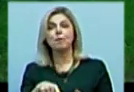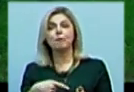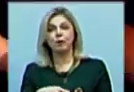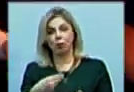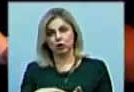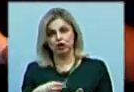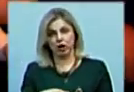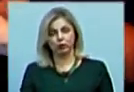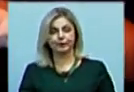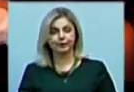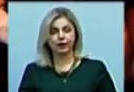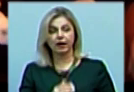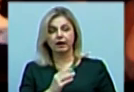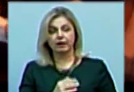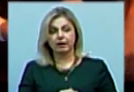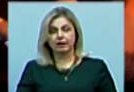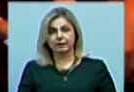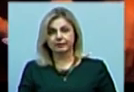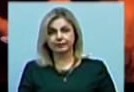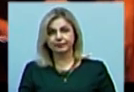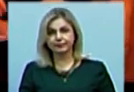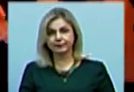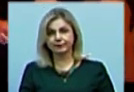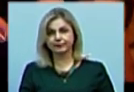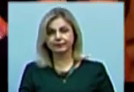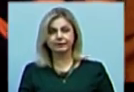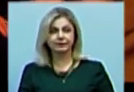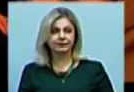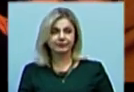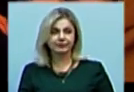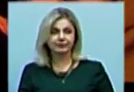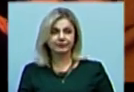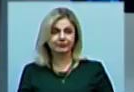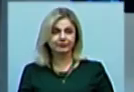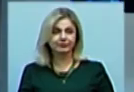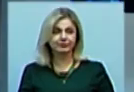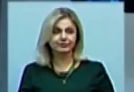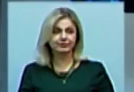бюджету. Вікторія Чернявська, Андрій Заворотній, телевізійні новини Миколаївщини.